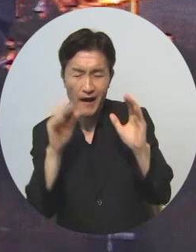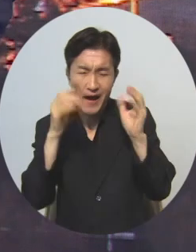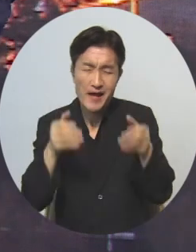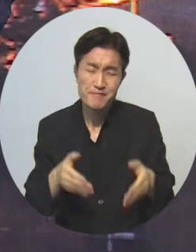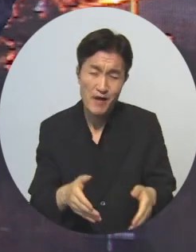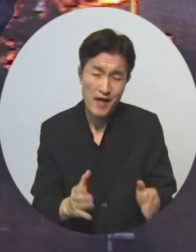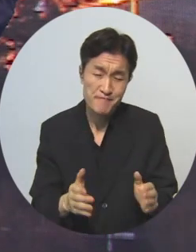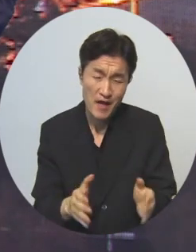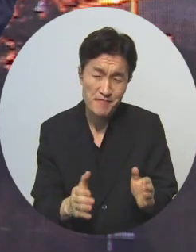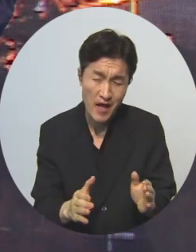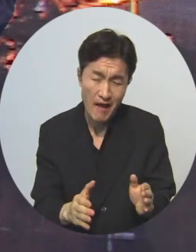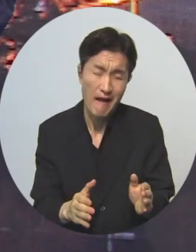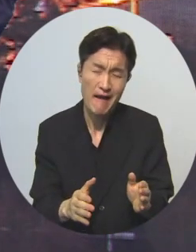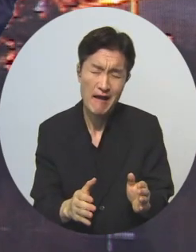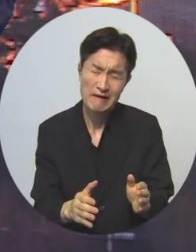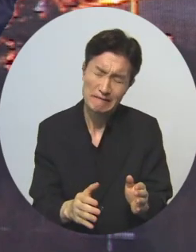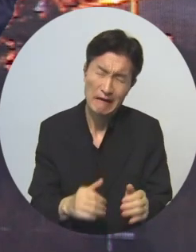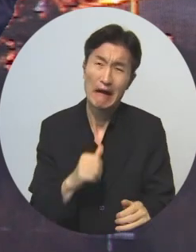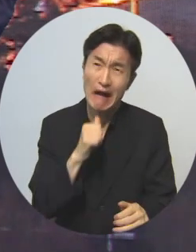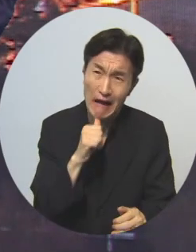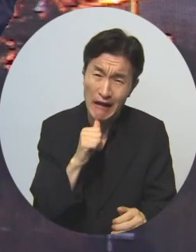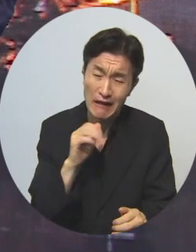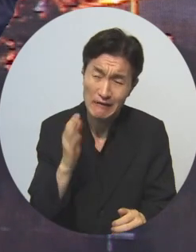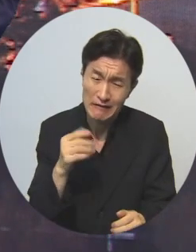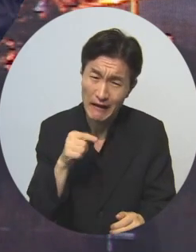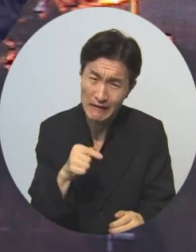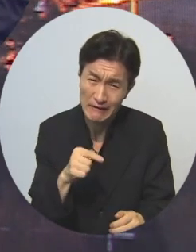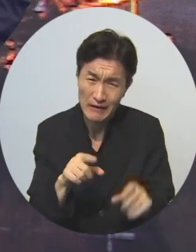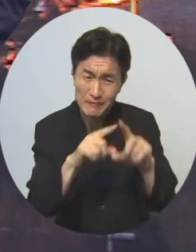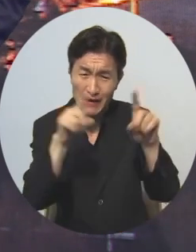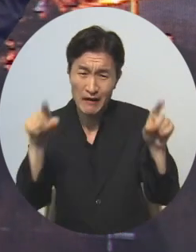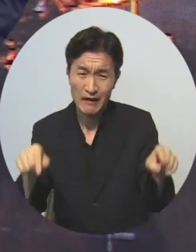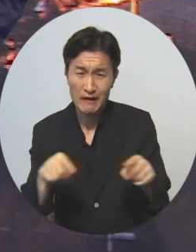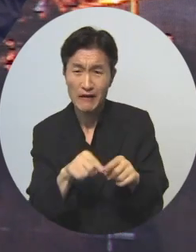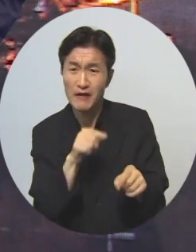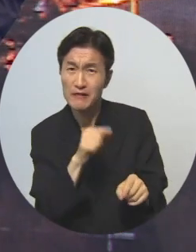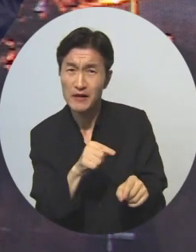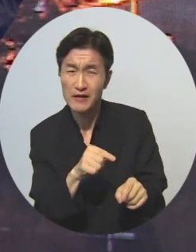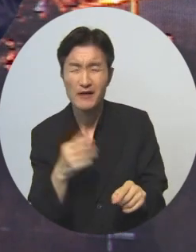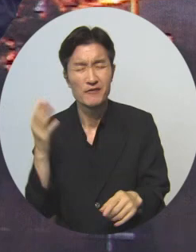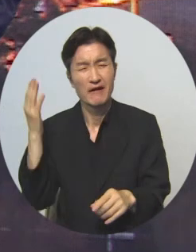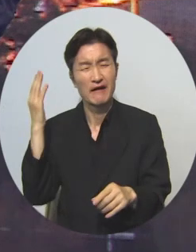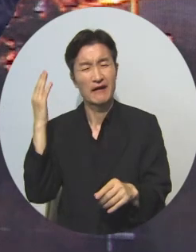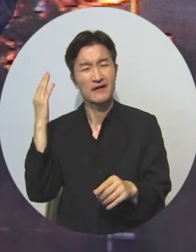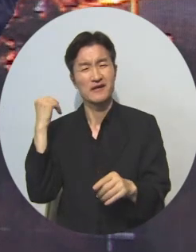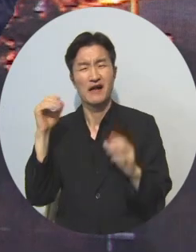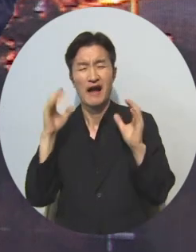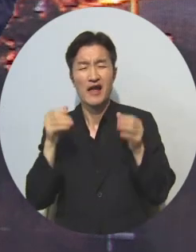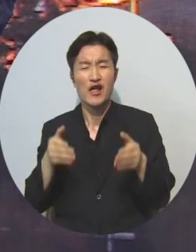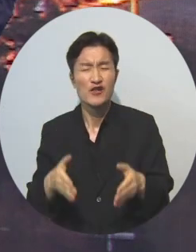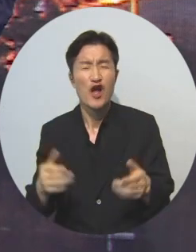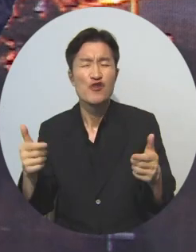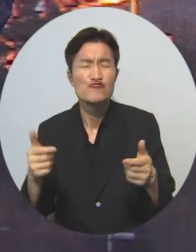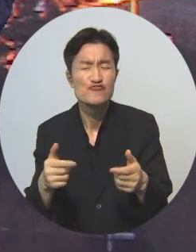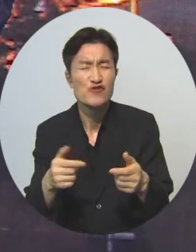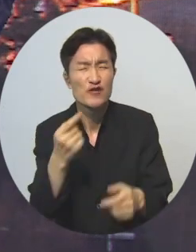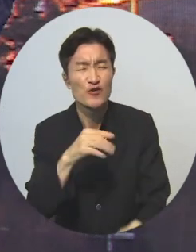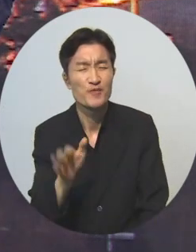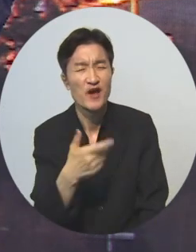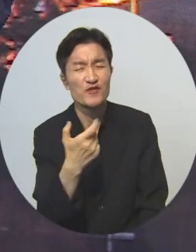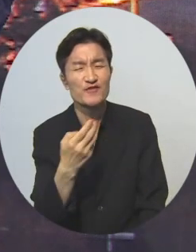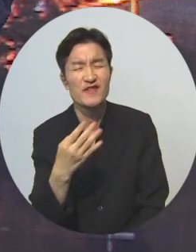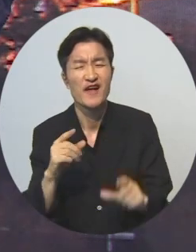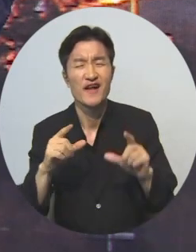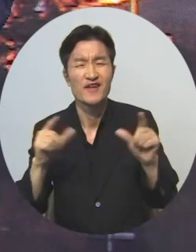큰일이 난다는 협박에 가까운이 문구 실은 제한이 국가적 과제였던 1964년에 실제로